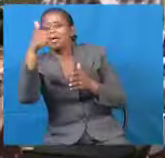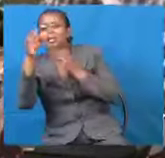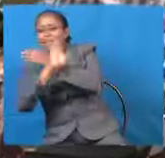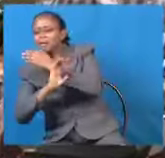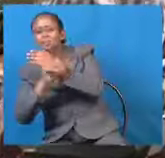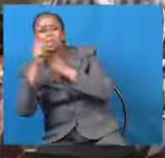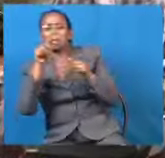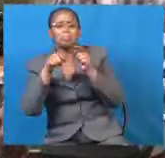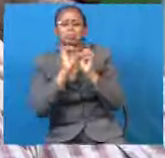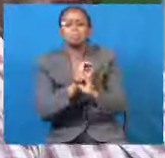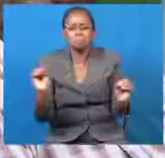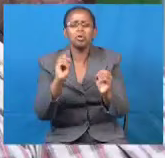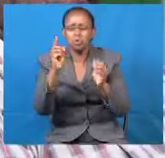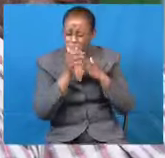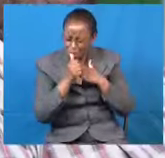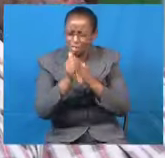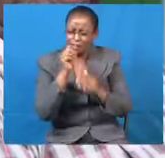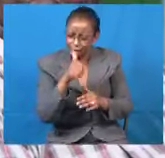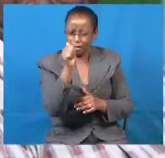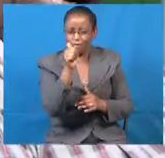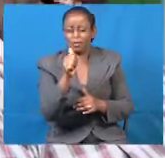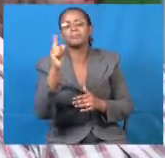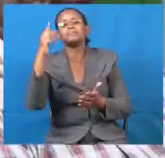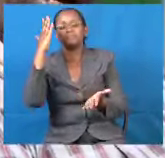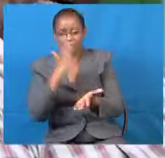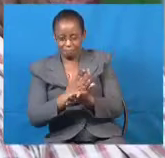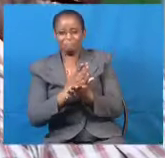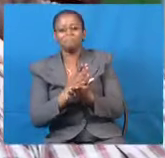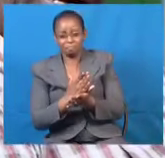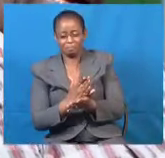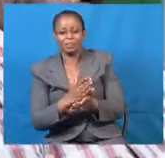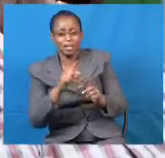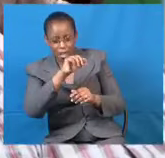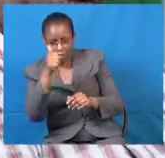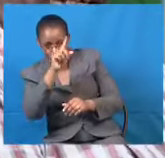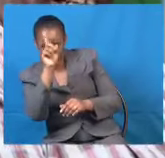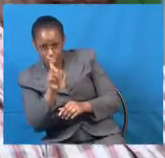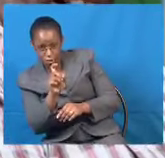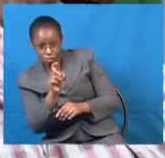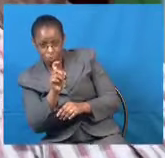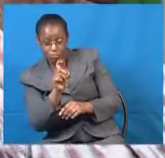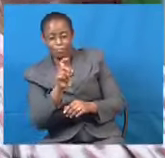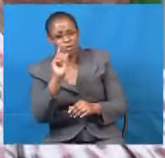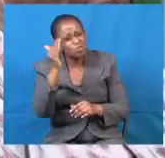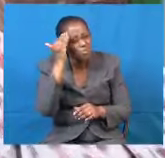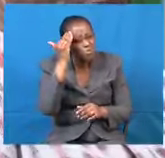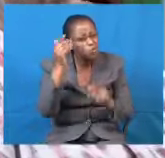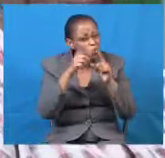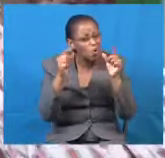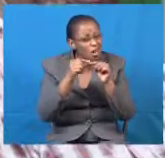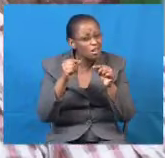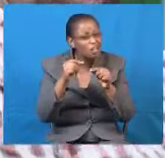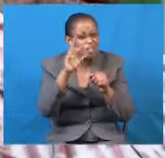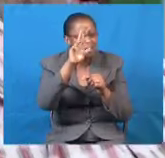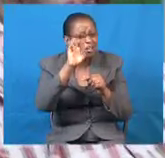ingine ni nyi mna fanya vitu zenyu nyi wenye Aha ni kweli kabisa na swali ling kabla sijak kuze